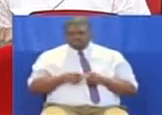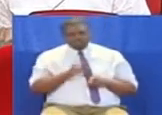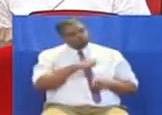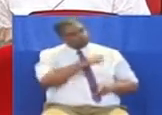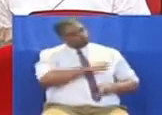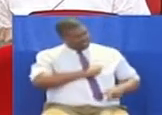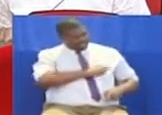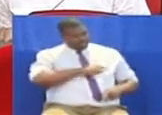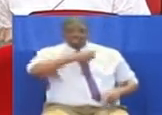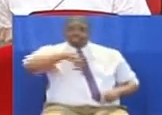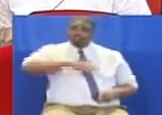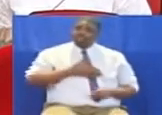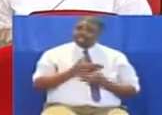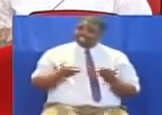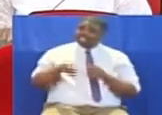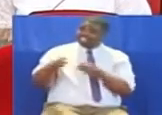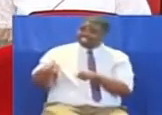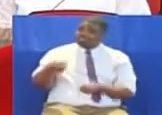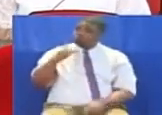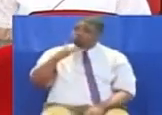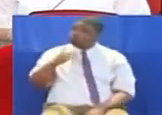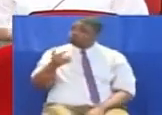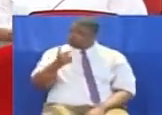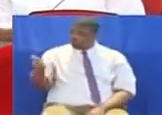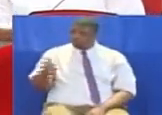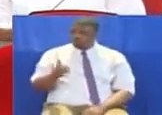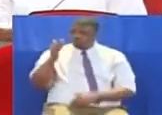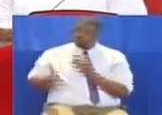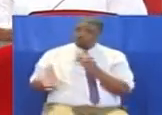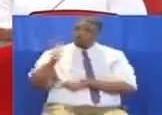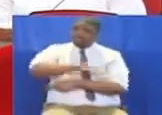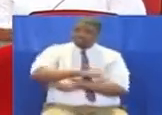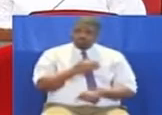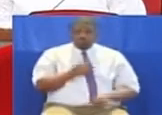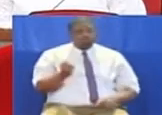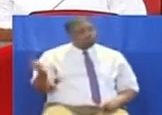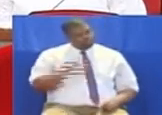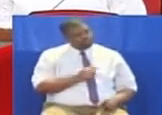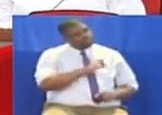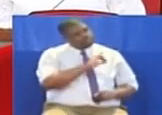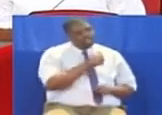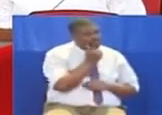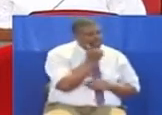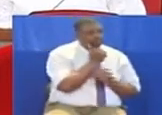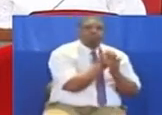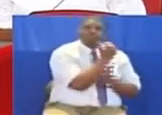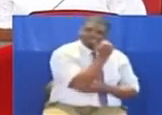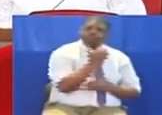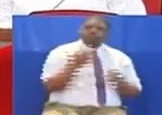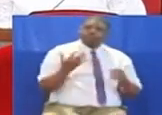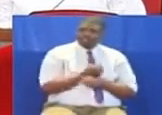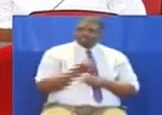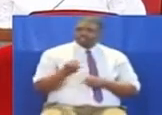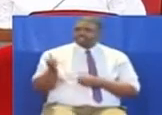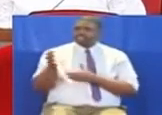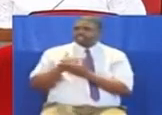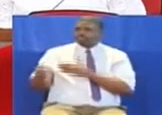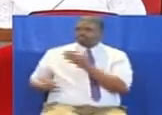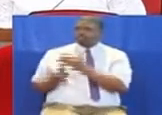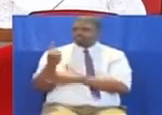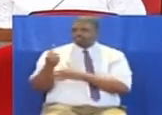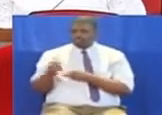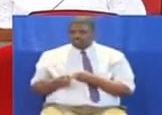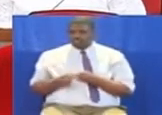ni uongo tu. Mwisho wa siku tutakuja tu, jamani, mtusamehe, tulibidi ndio tupate kiki ya kutokea. Sasa hata kiki yenyewe